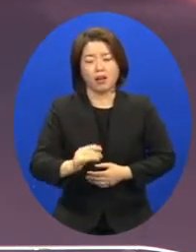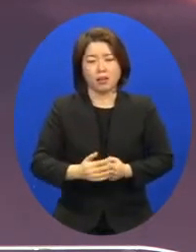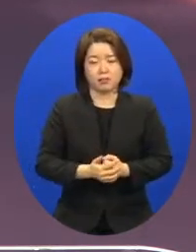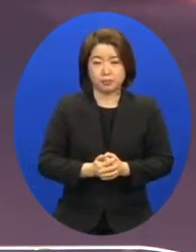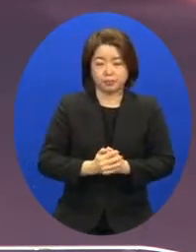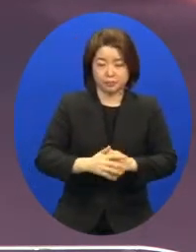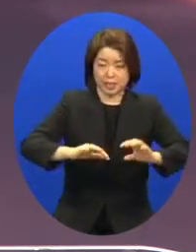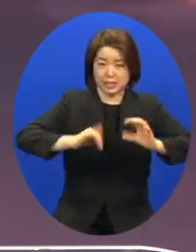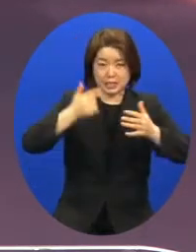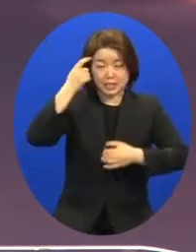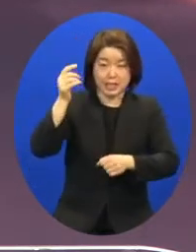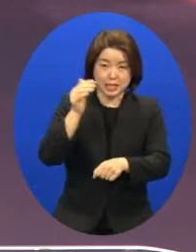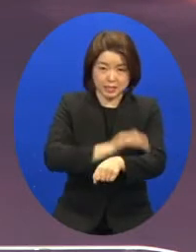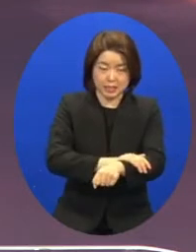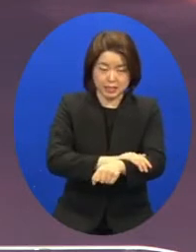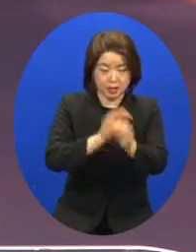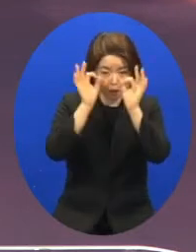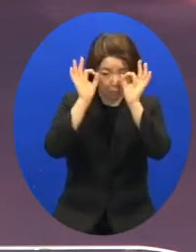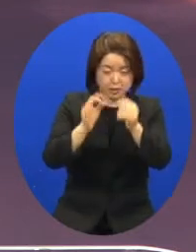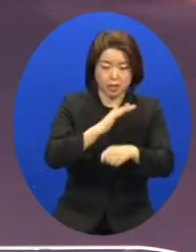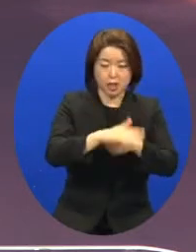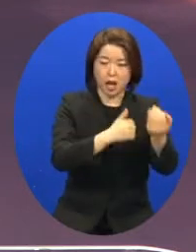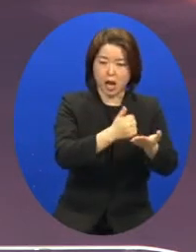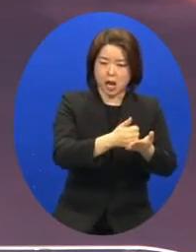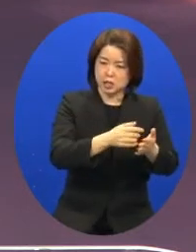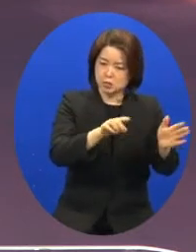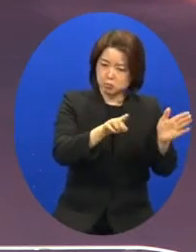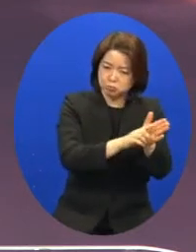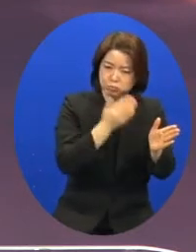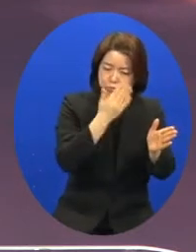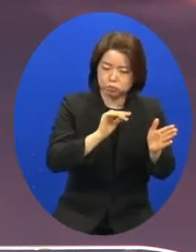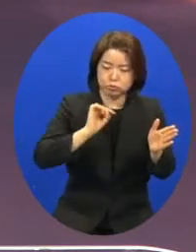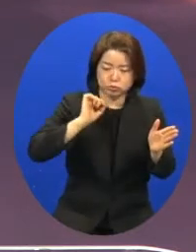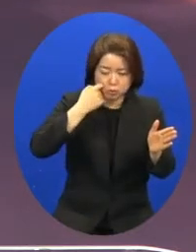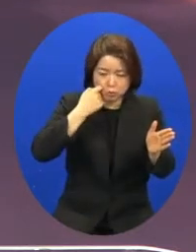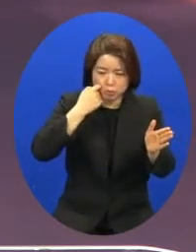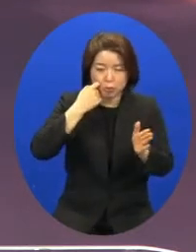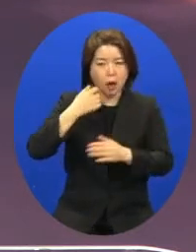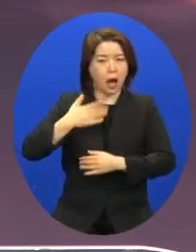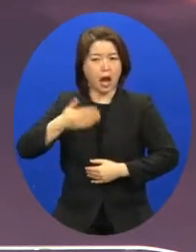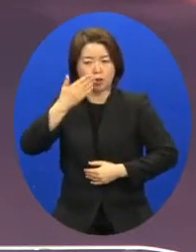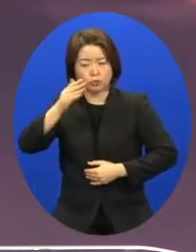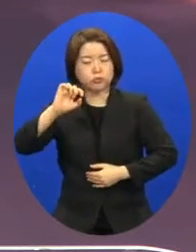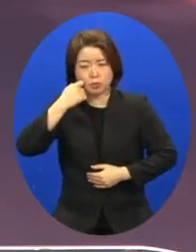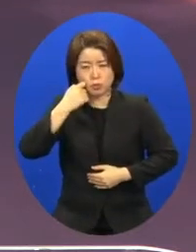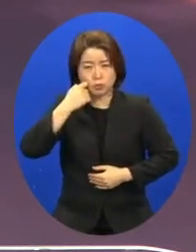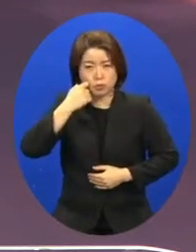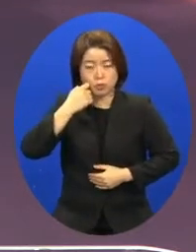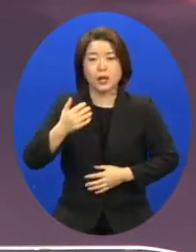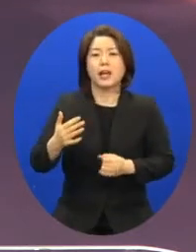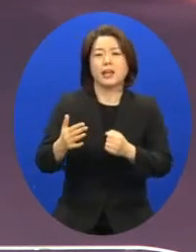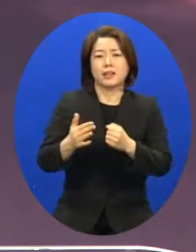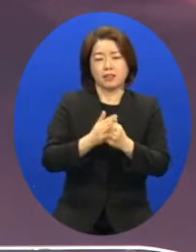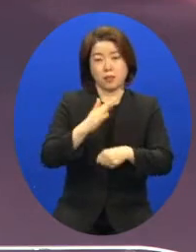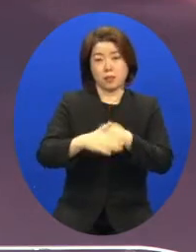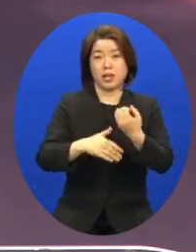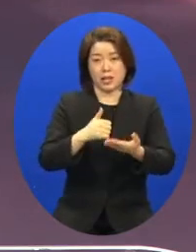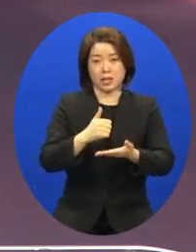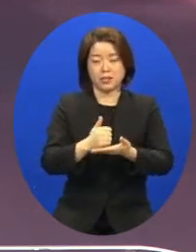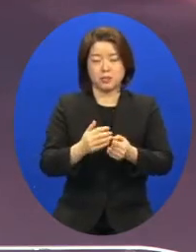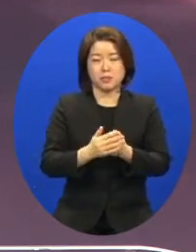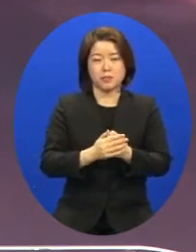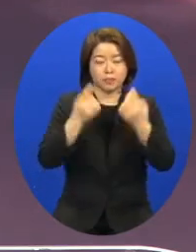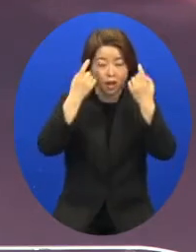세상 지혜로는 하나님을 믿을 수도 없고 알 수도 없습니다. 그래서 하나님께서 어리석어